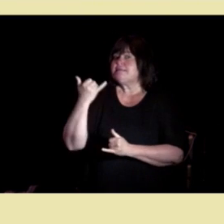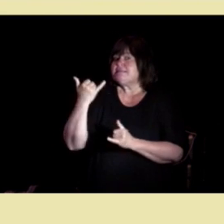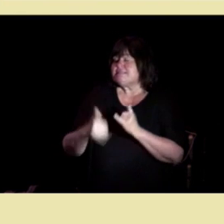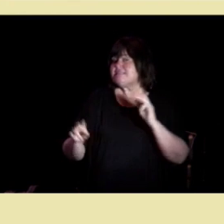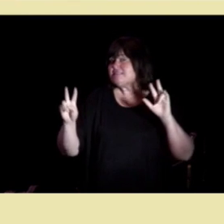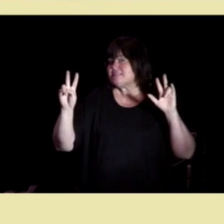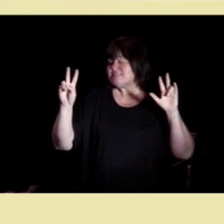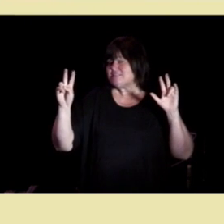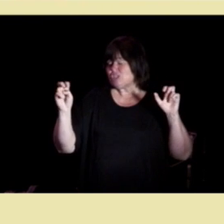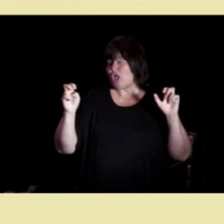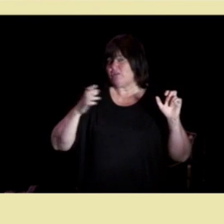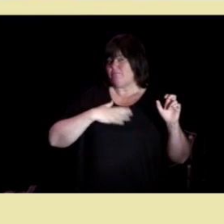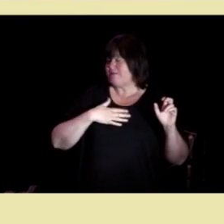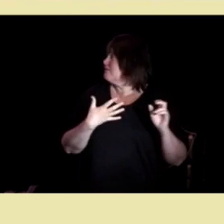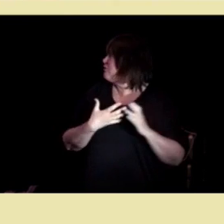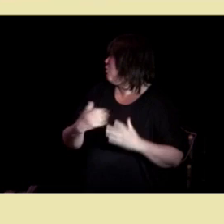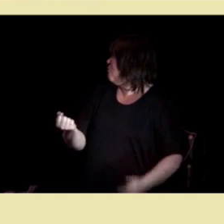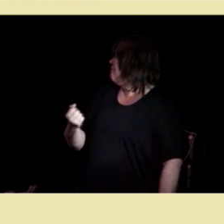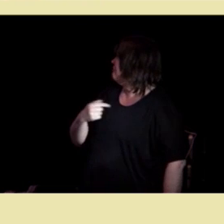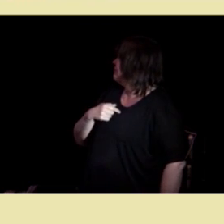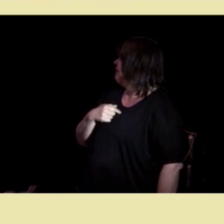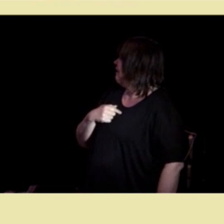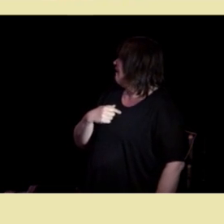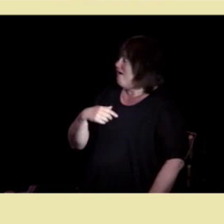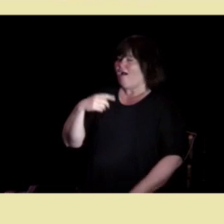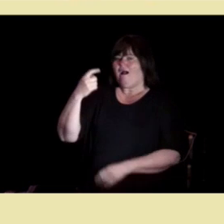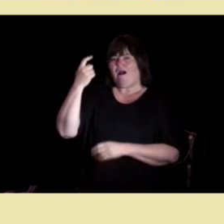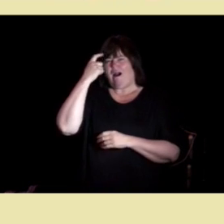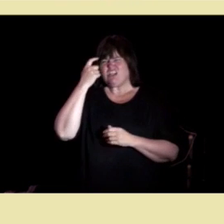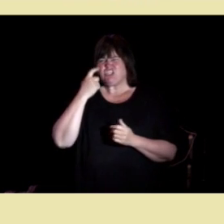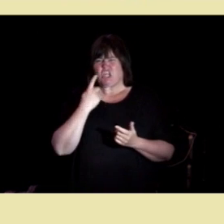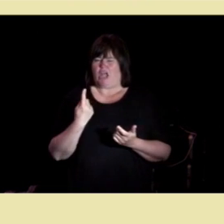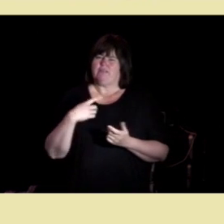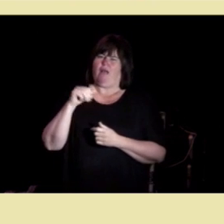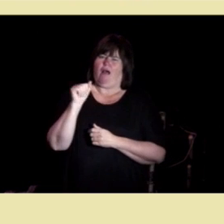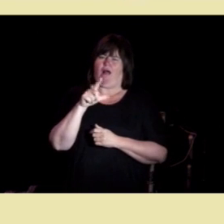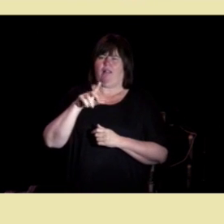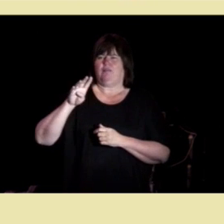Siste sitatet mitt kommer fra Albert Einstein.